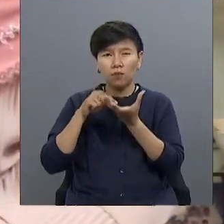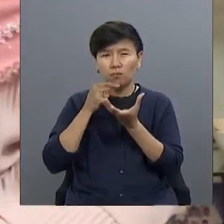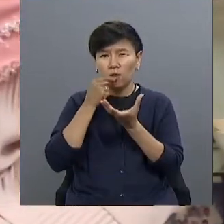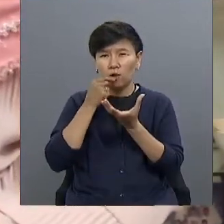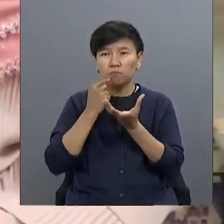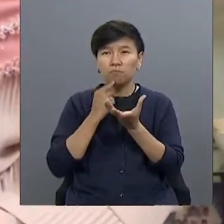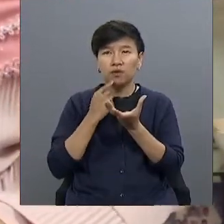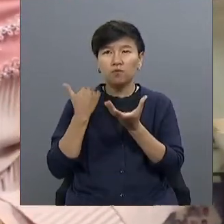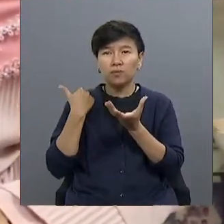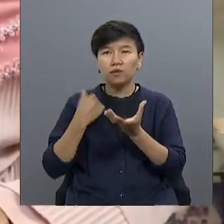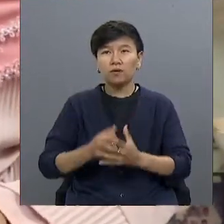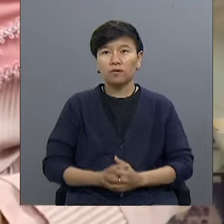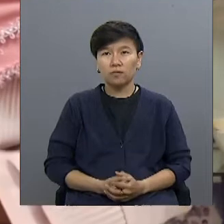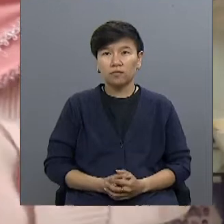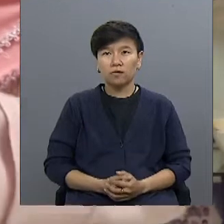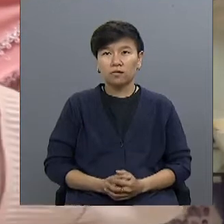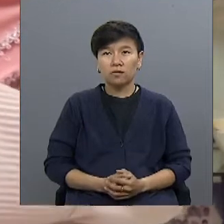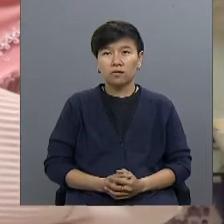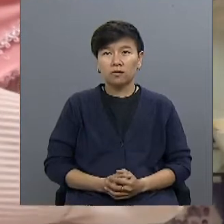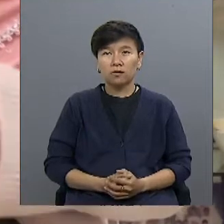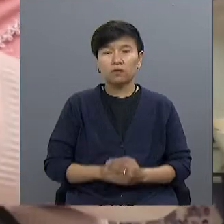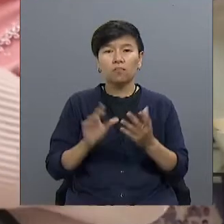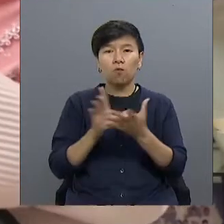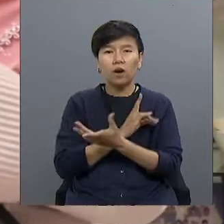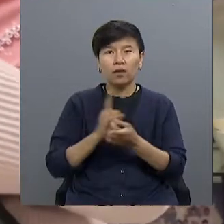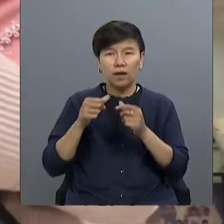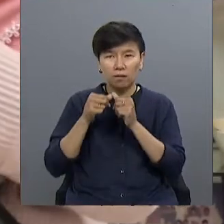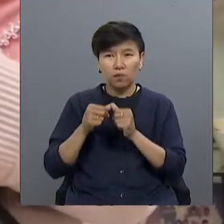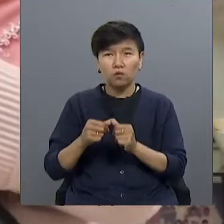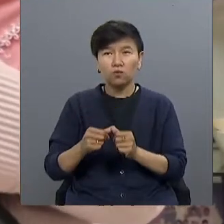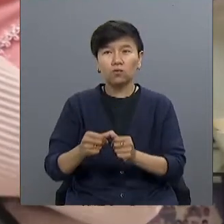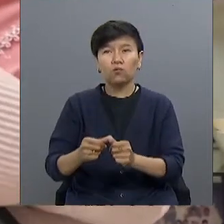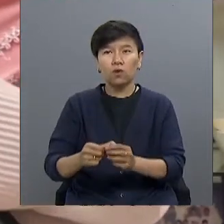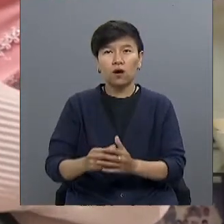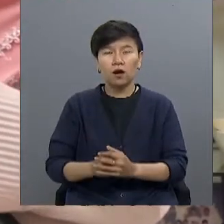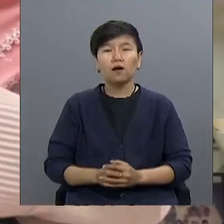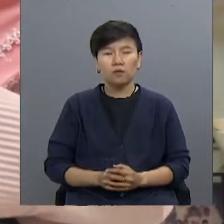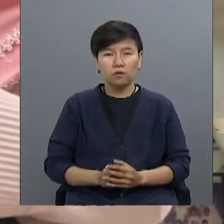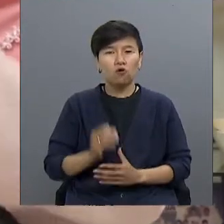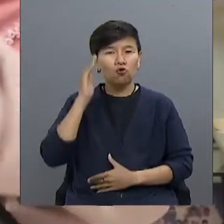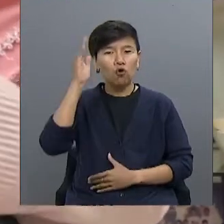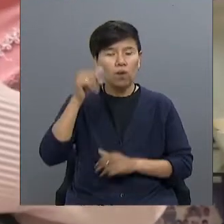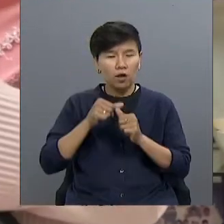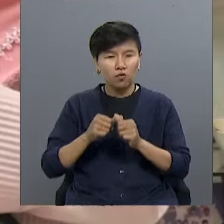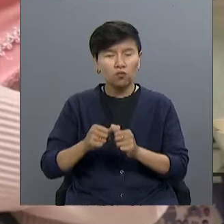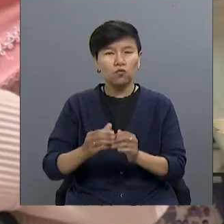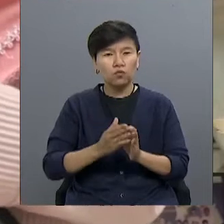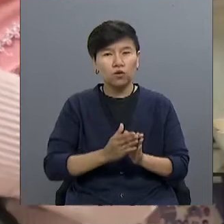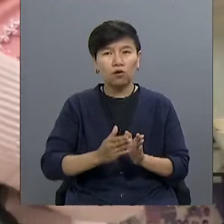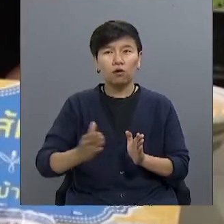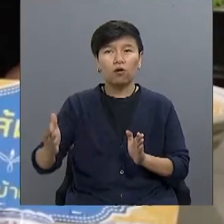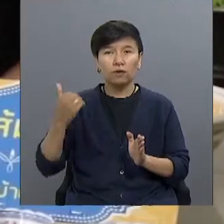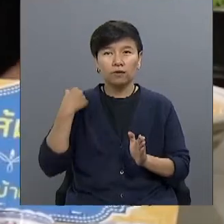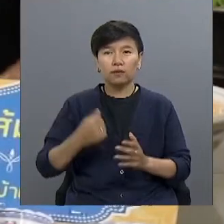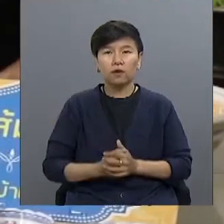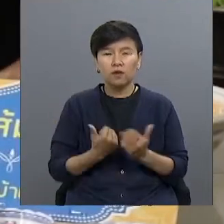ใหม่คือให้อนุรักษ์ในเรื่องแกงนี้ไว้เพราะว่าต่อไปมันจะไม่มีให้กินแล้วใช่ไหมเราตอนนี้เราทำได้เ